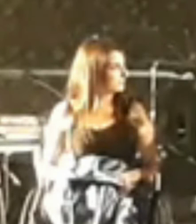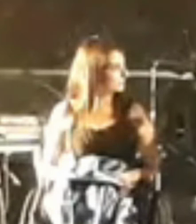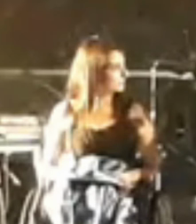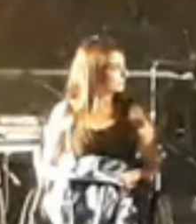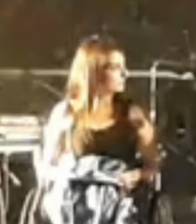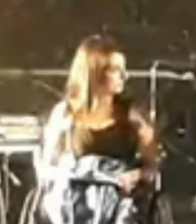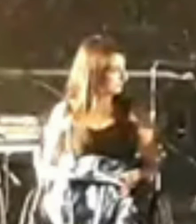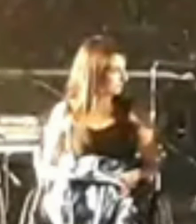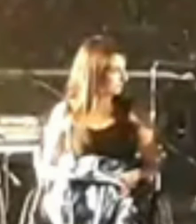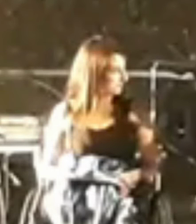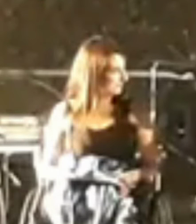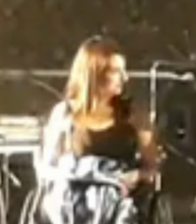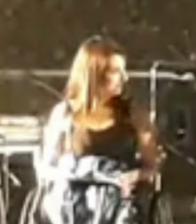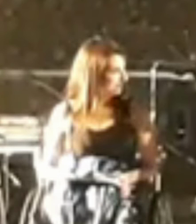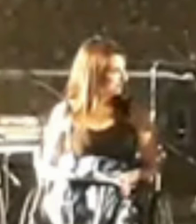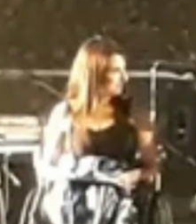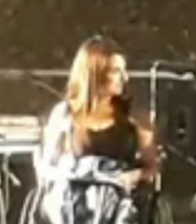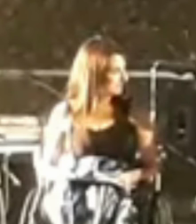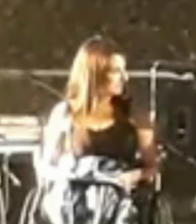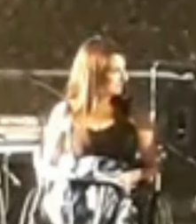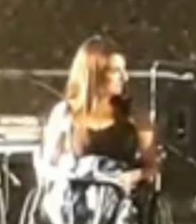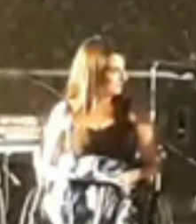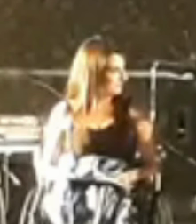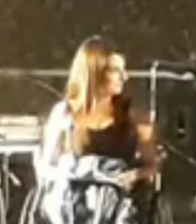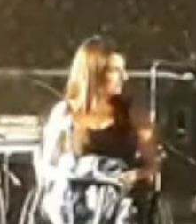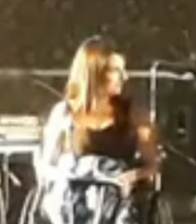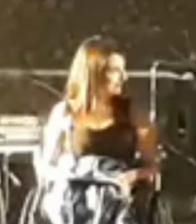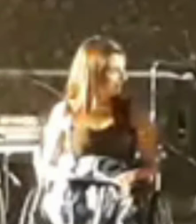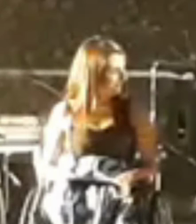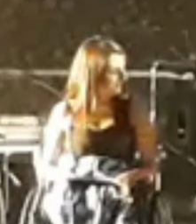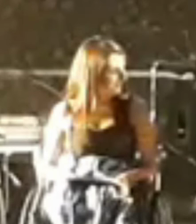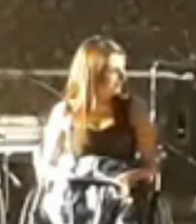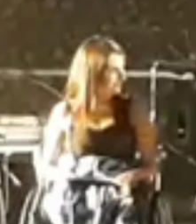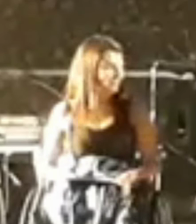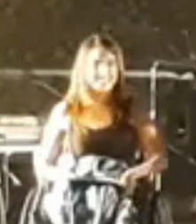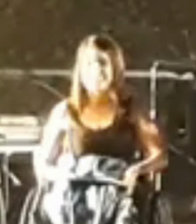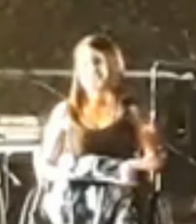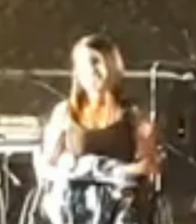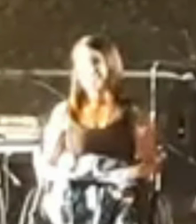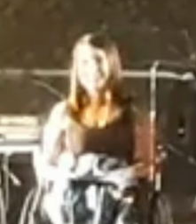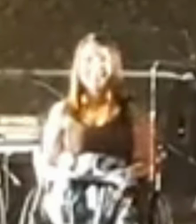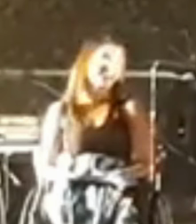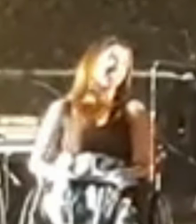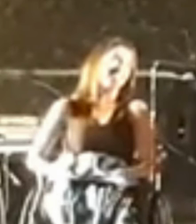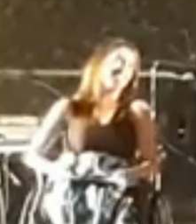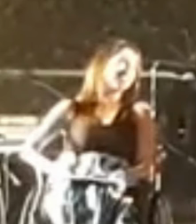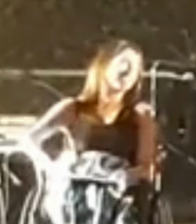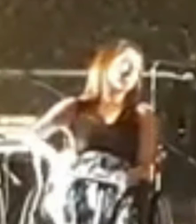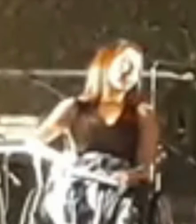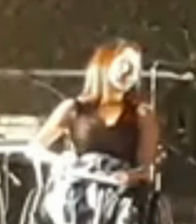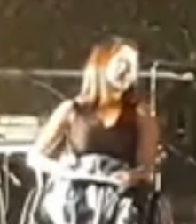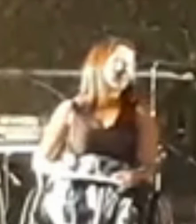forte contraddizione della scorzatura e delle lacrime che provavano a uscire, anche gli altri piangevano tutti. Io ho detto vabbè, quindi è fatta. Quindi un